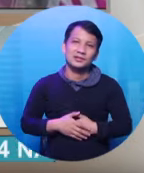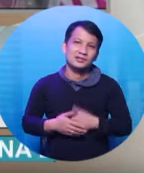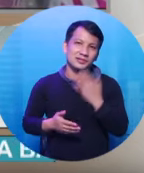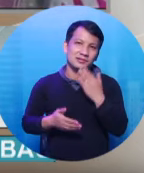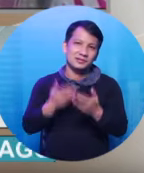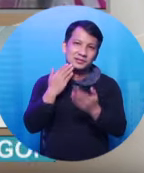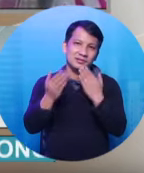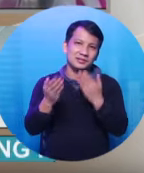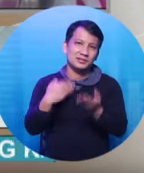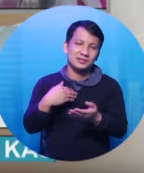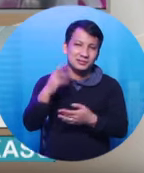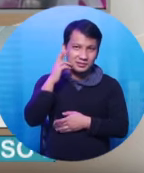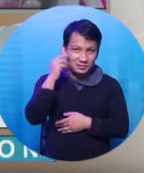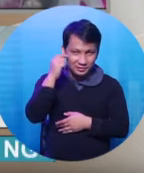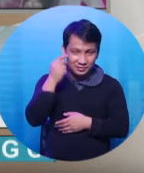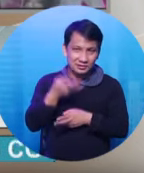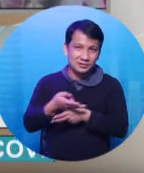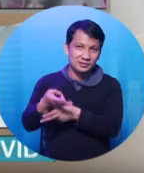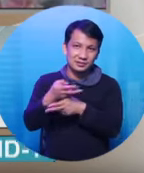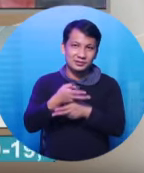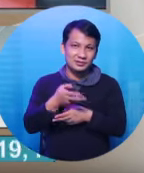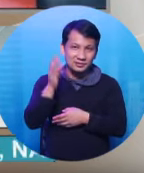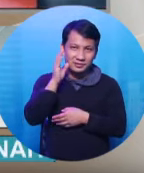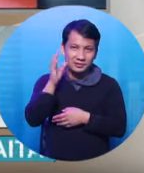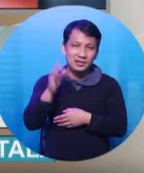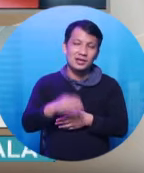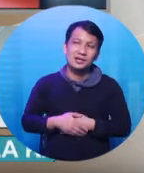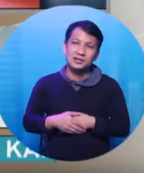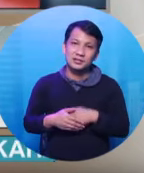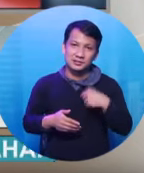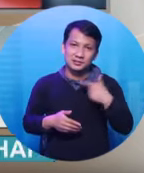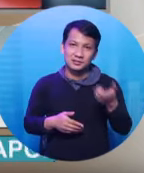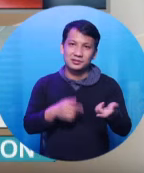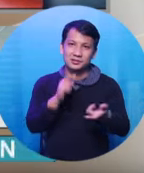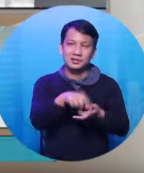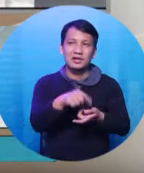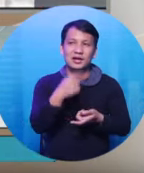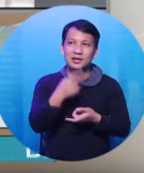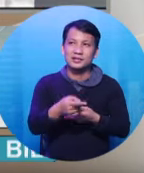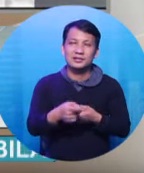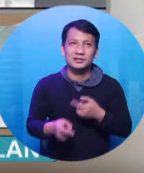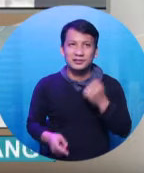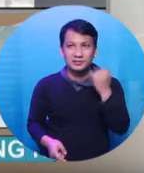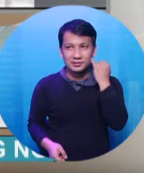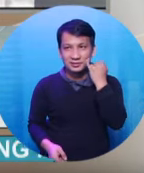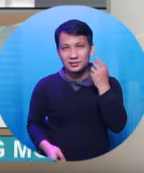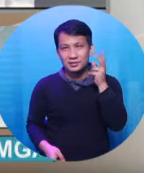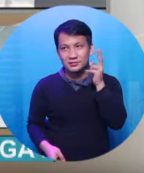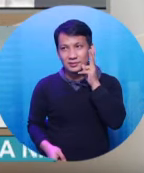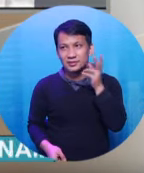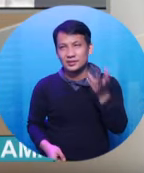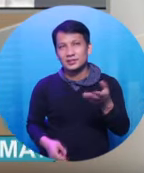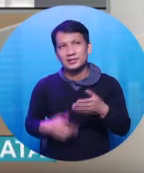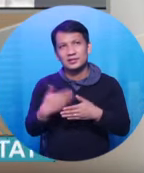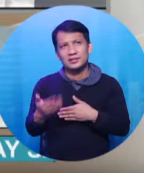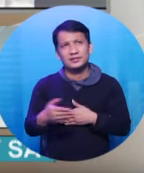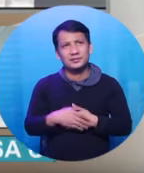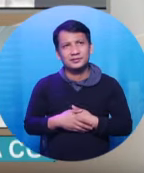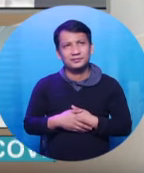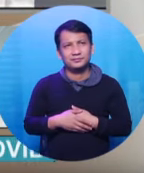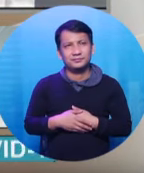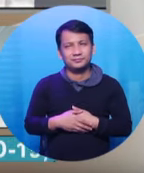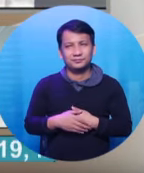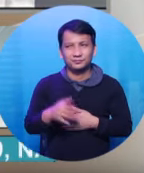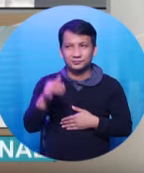Maraming salamat, sir. Ingat po kayo, Madam Chia. Okay. Ito naman si JV. Ayun, JV